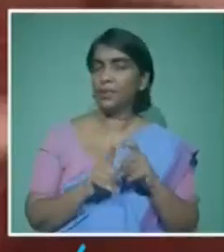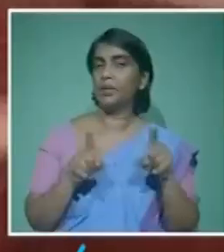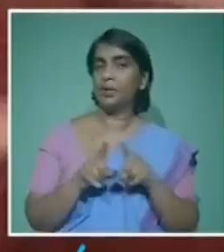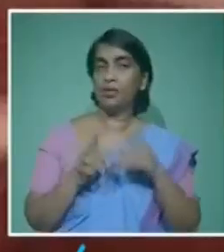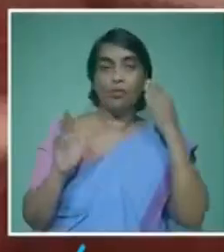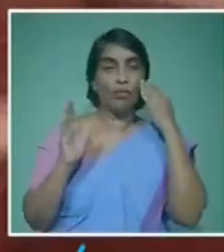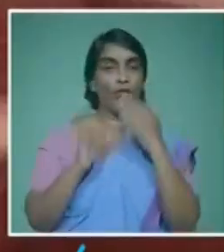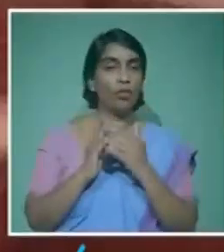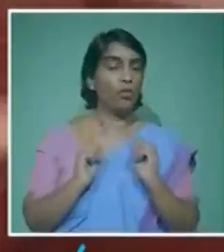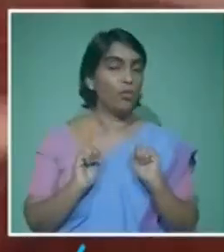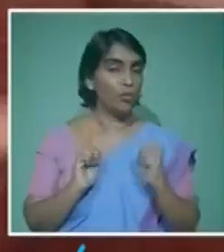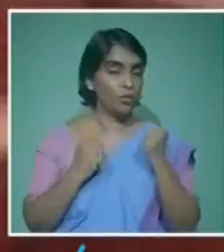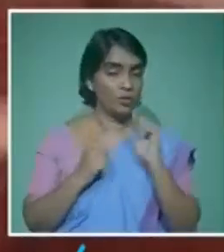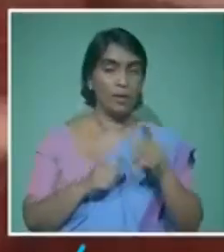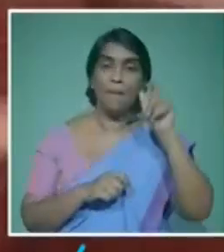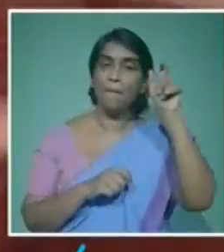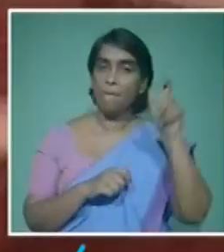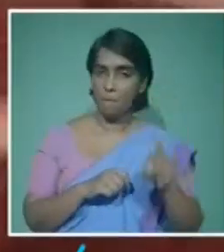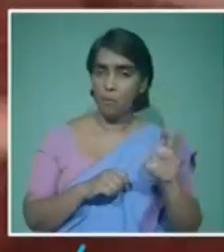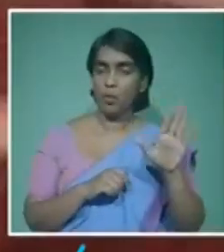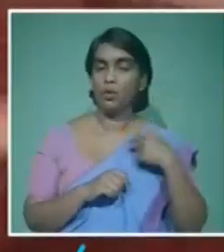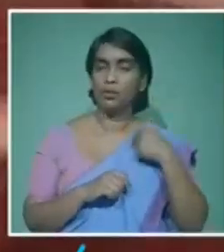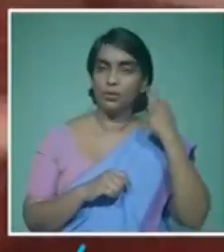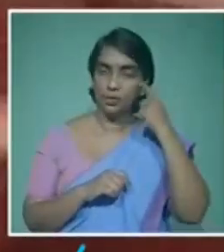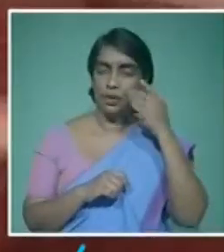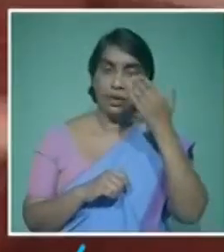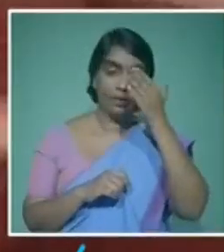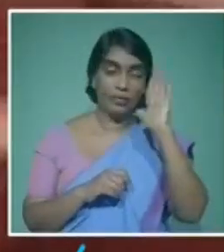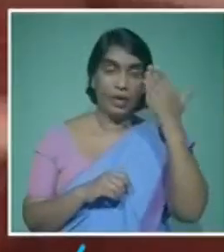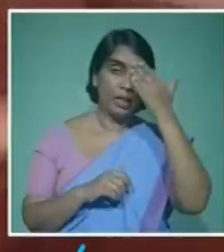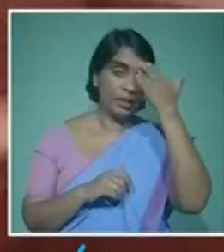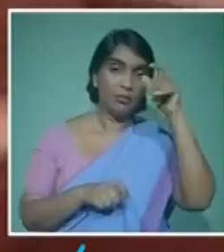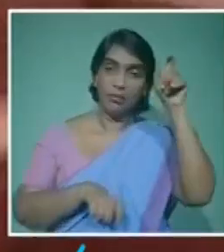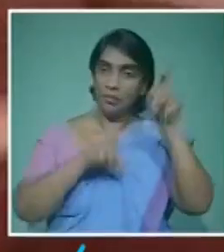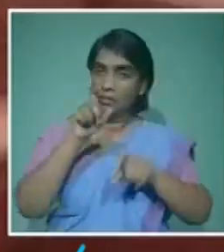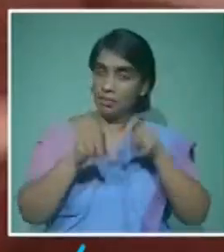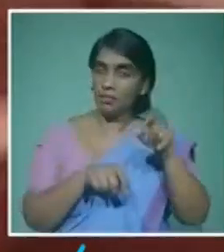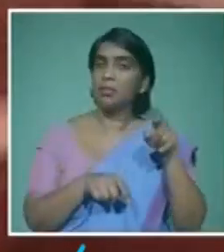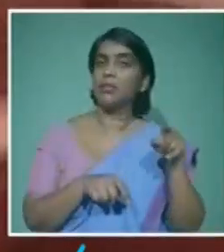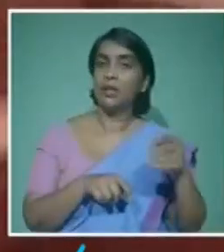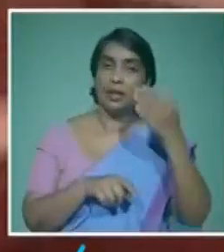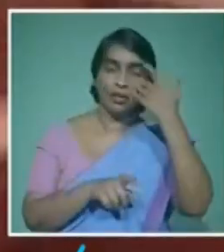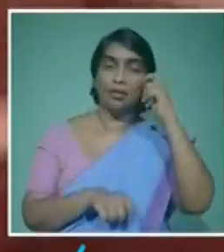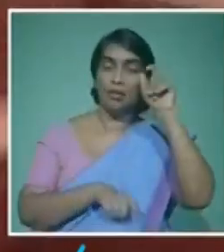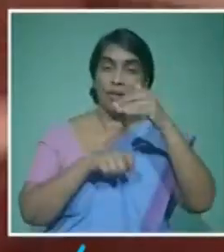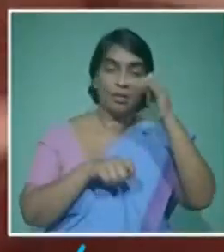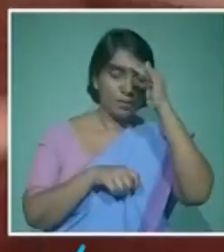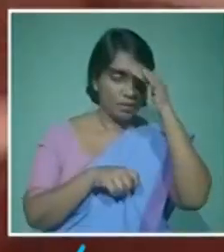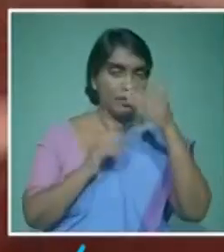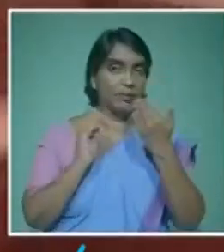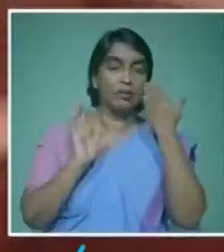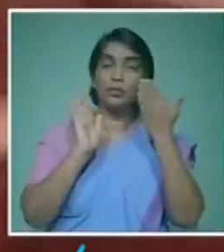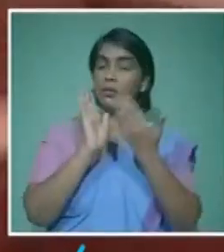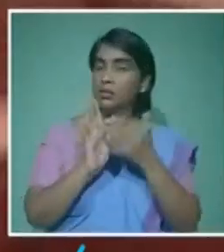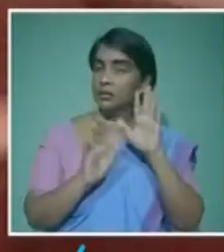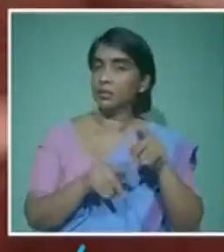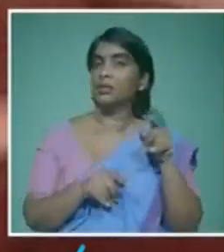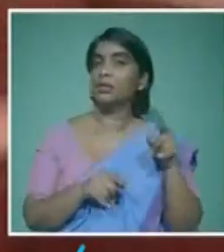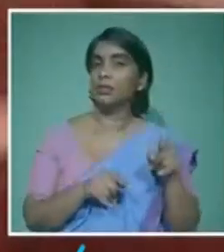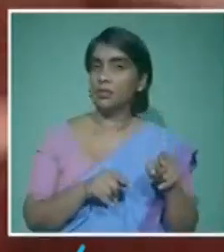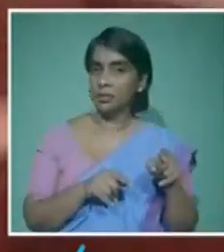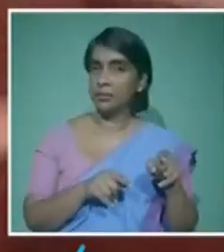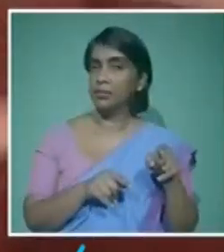மக்களின் பிரதிநிதிகளுக்கு விடுத்திருக்கின்ற அழைப்பினை ஏற்று அதனை எமது மக்களுக்கு சாதகமாக பயன்படுத்தி கொள்வதற்கு